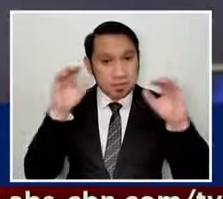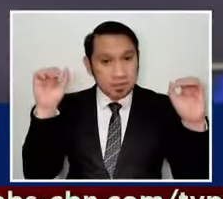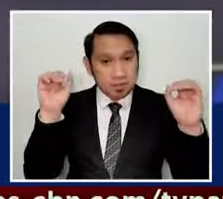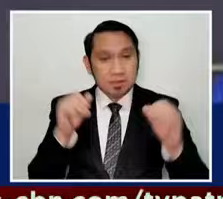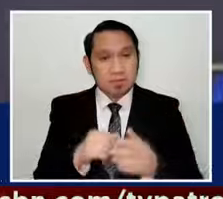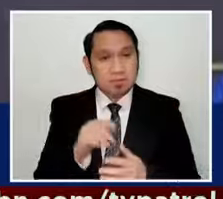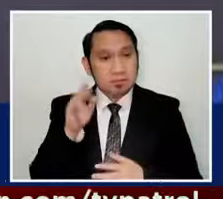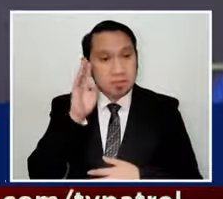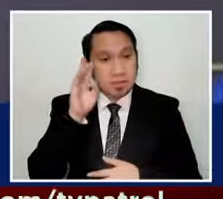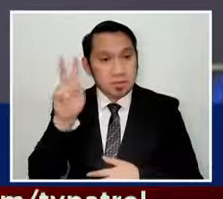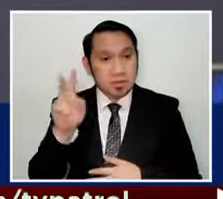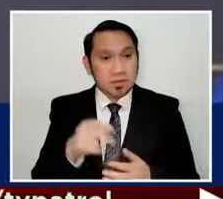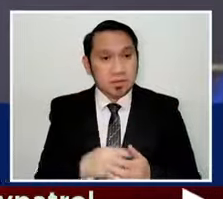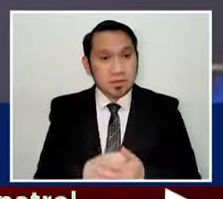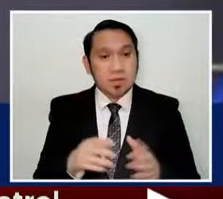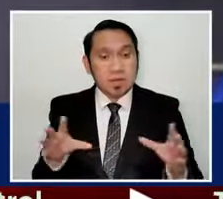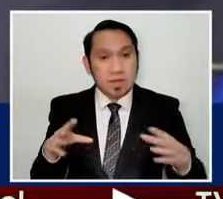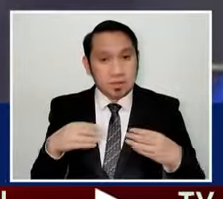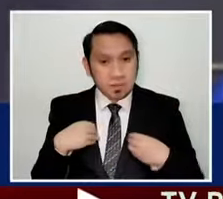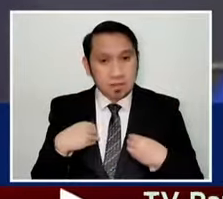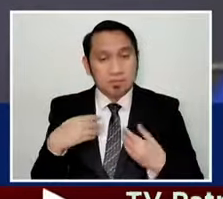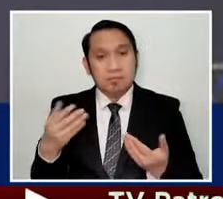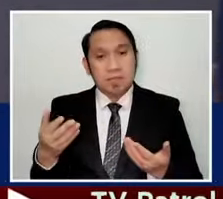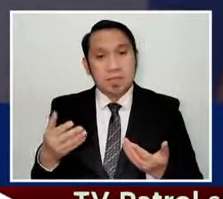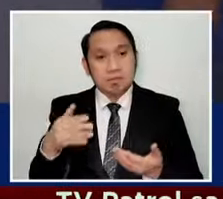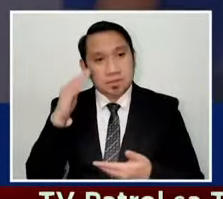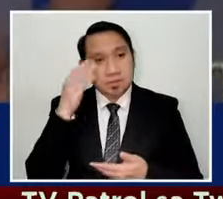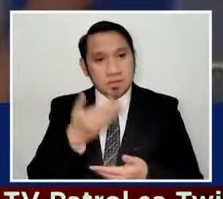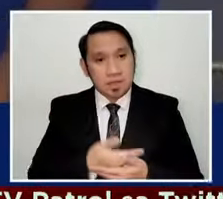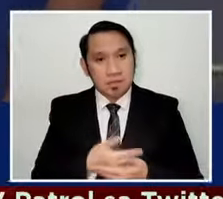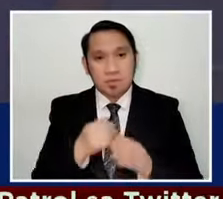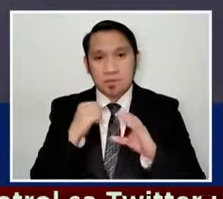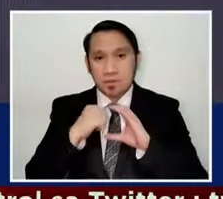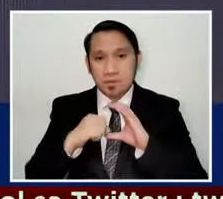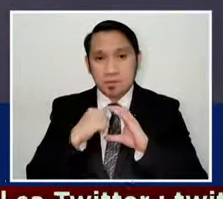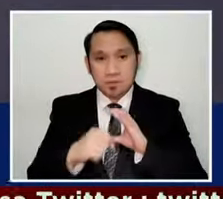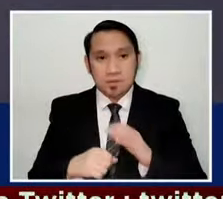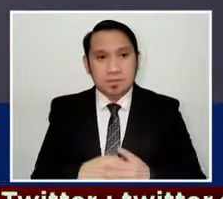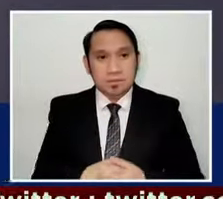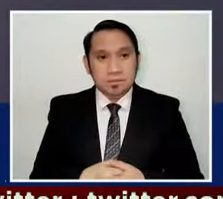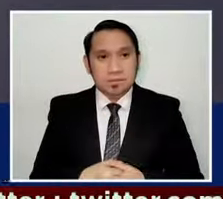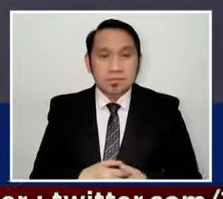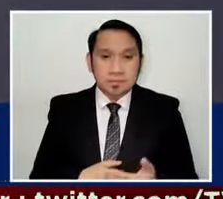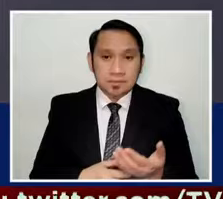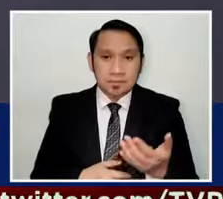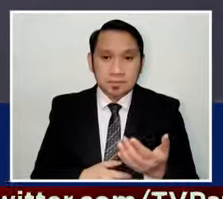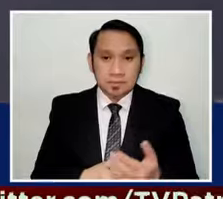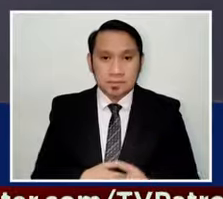bilang adopted son of Camarines Sur. Joyce Balancho,